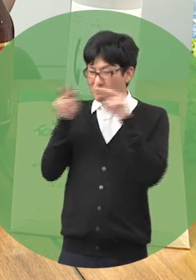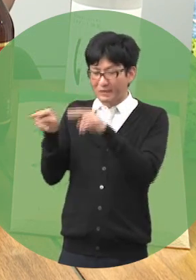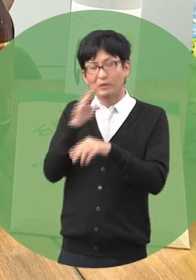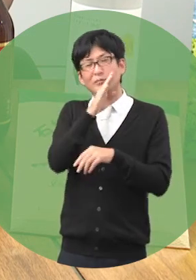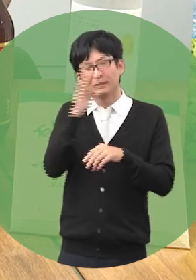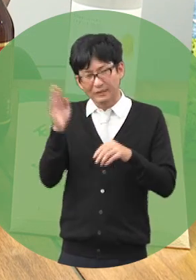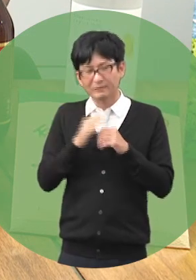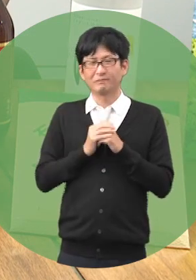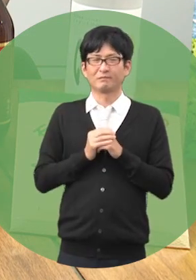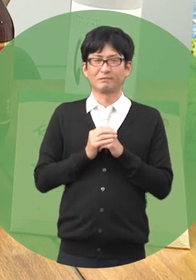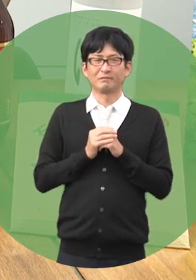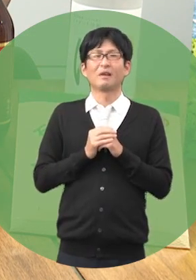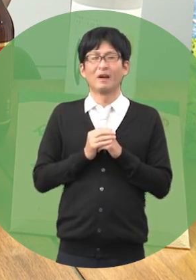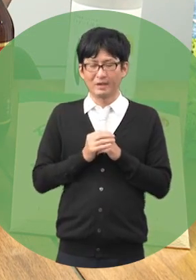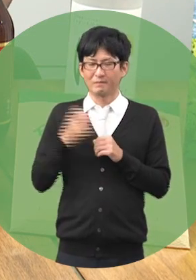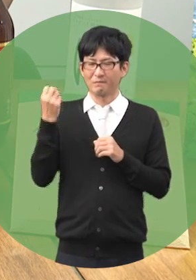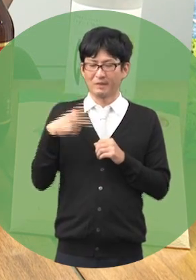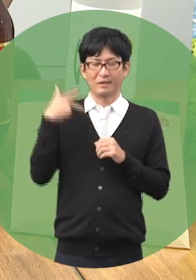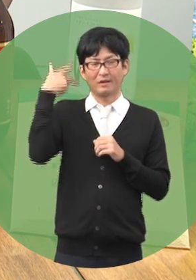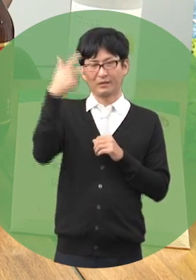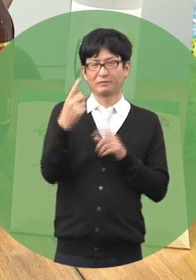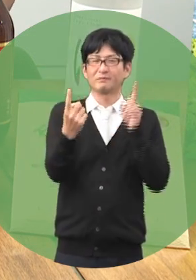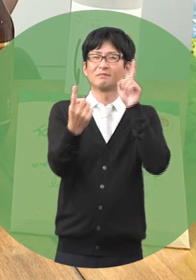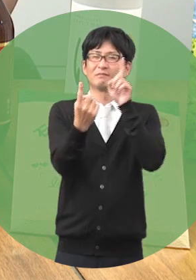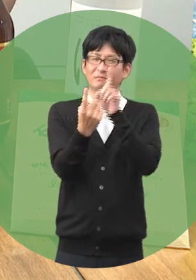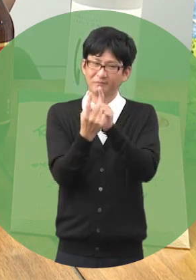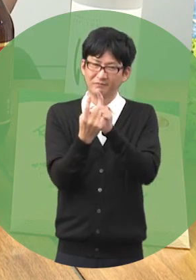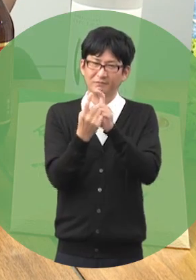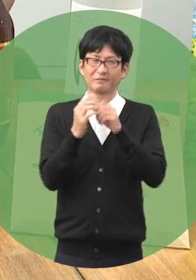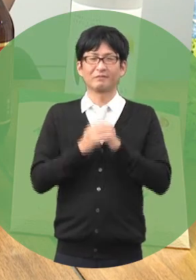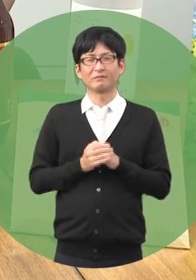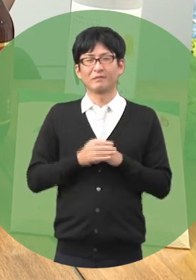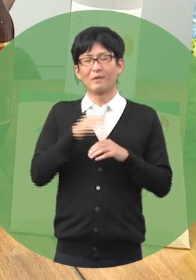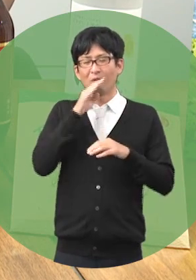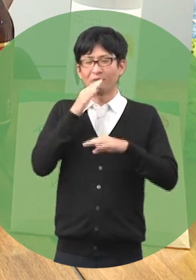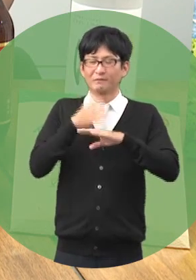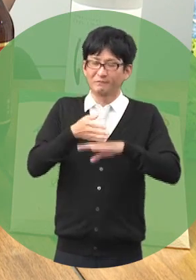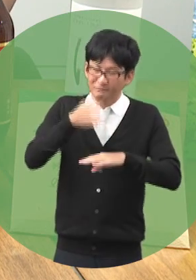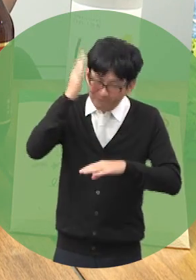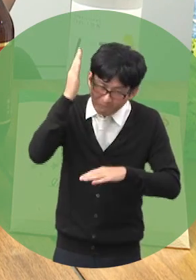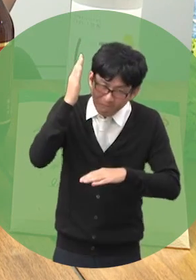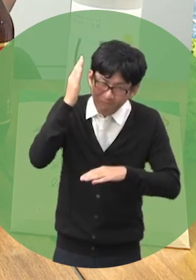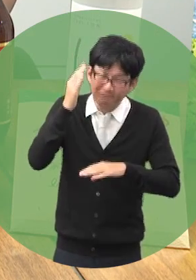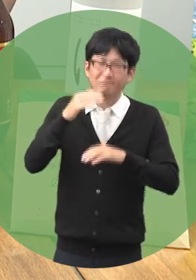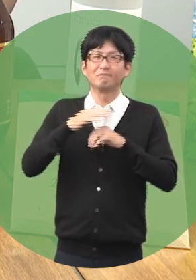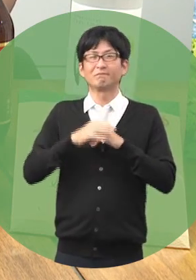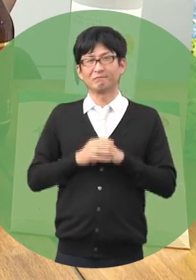それでは来週もお会いしましょう。一平二平デービルー。